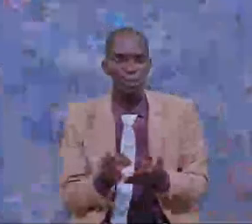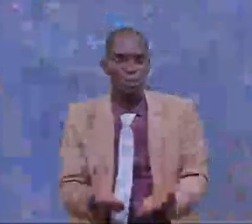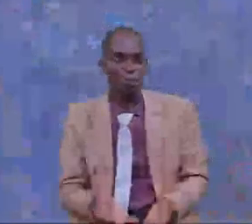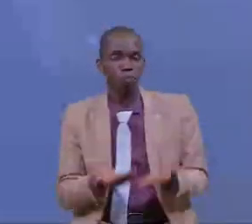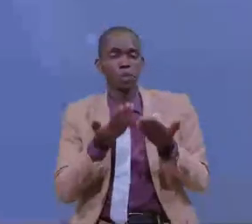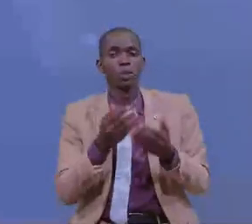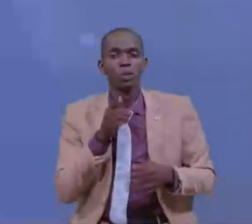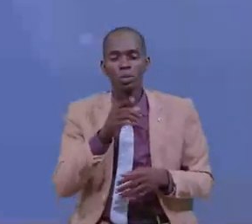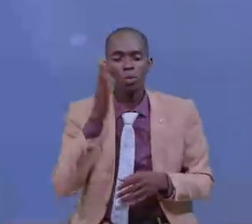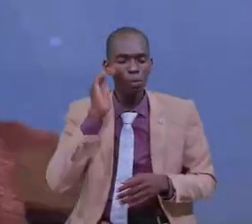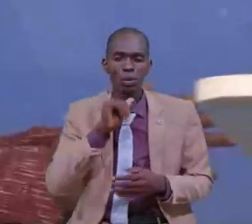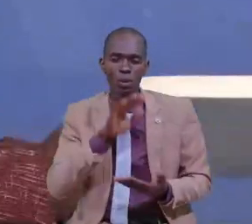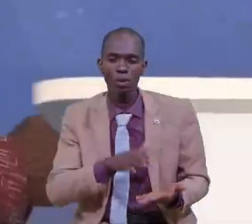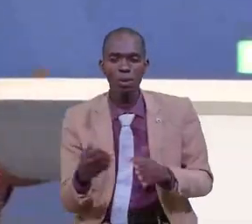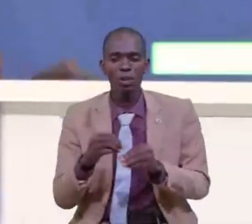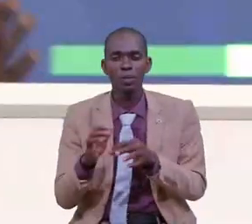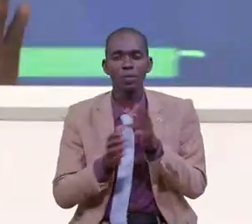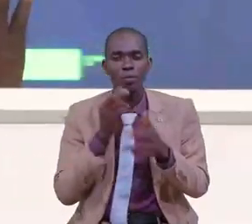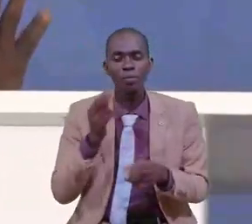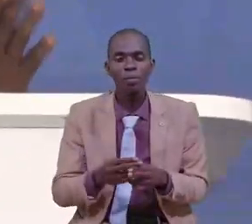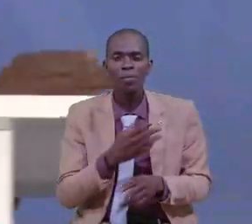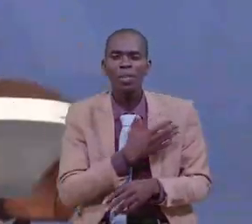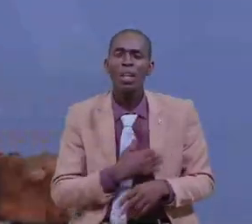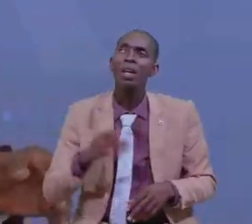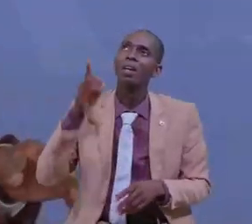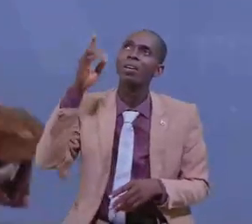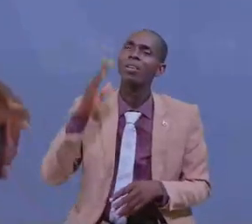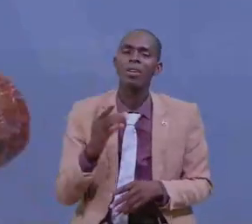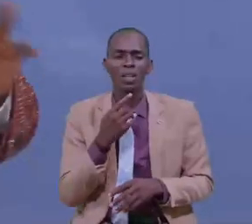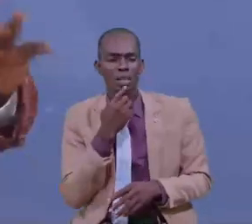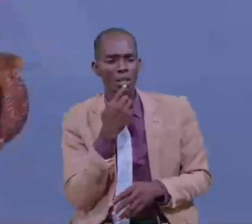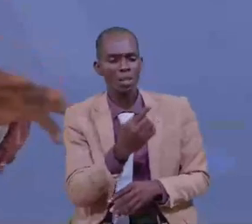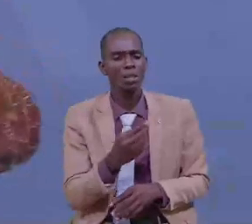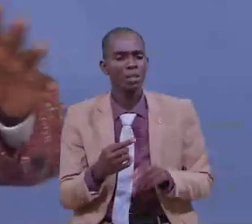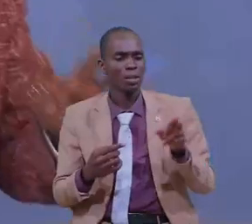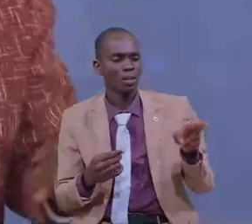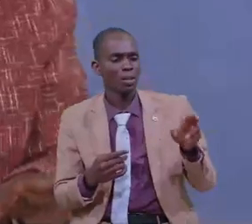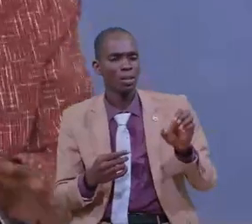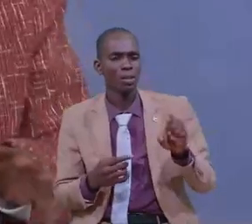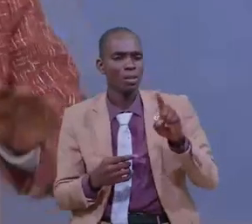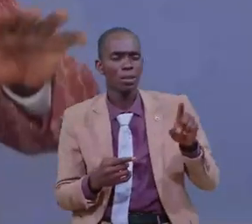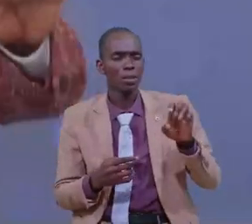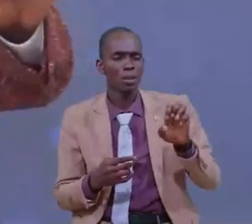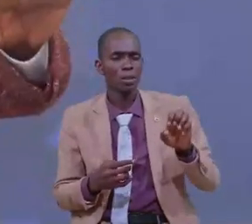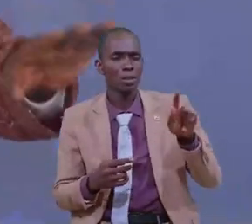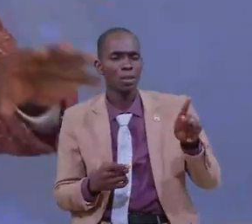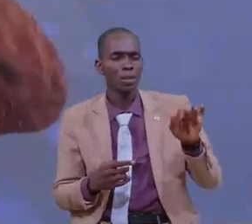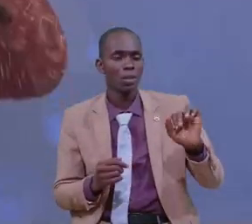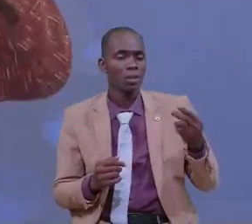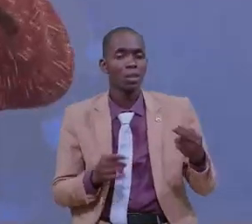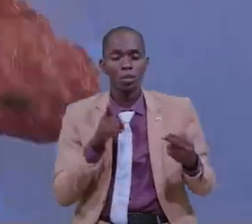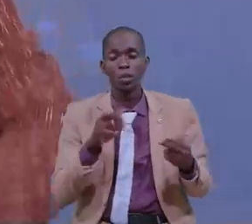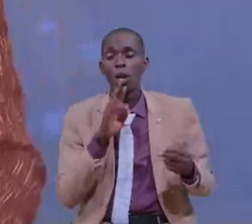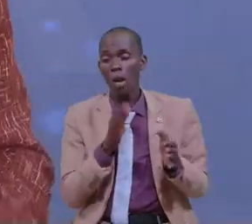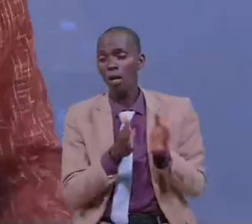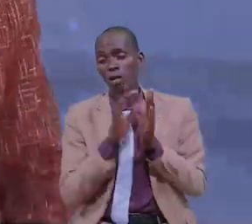Après cette exaltation, tu ne mourras pas. Et Dieu dit, Ézéchias, je sais que tu demandes la